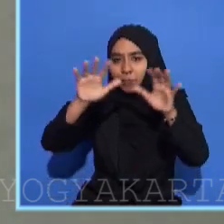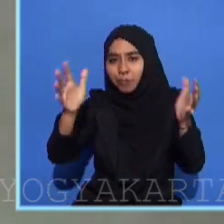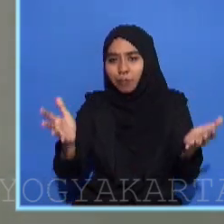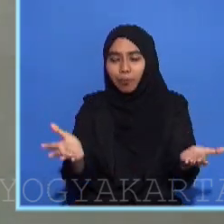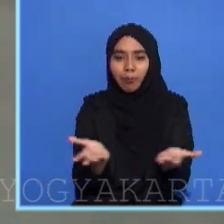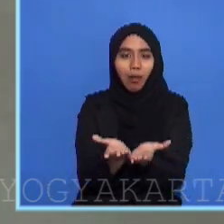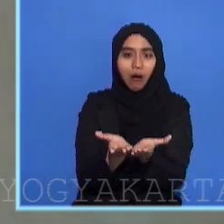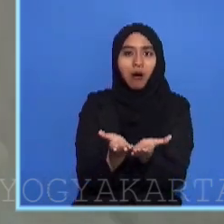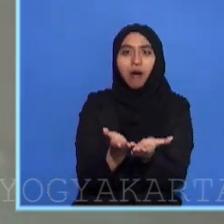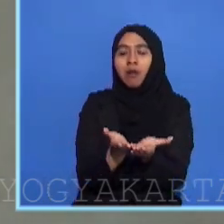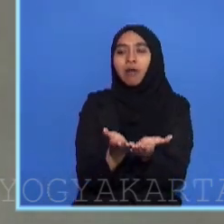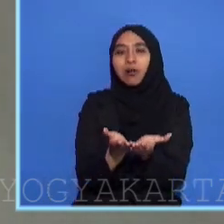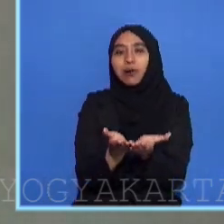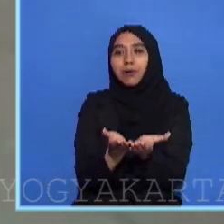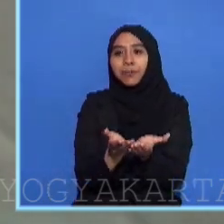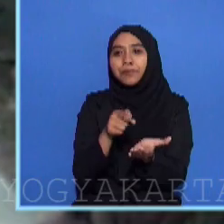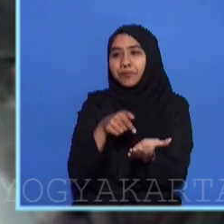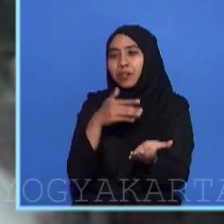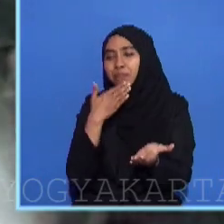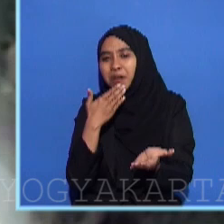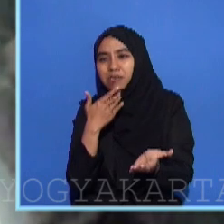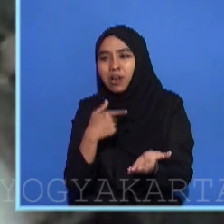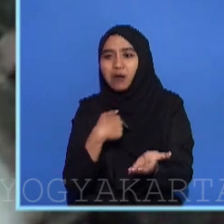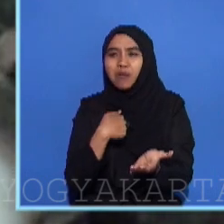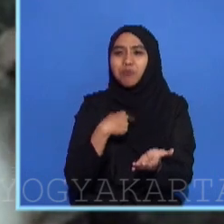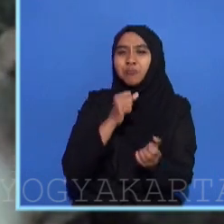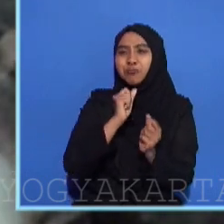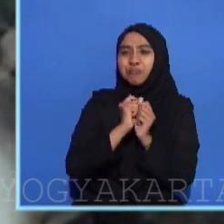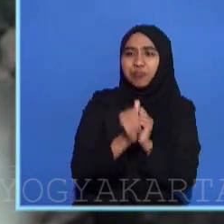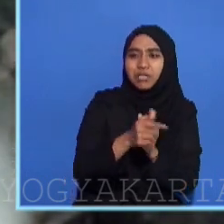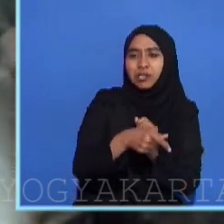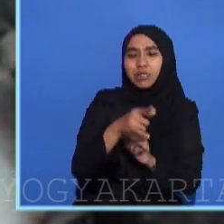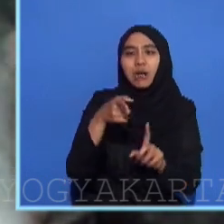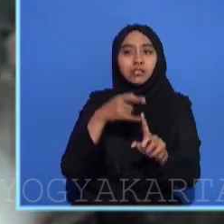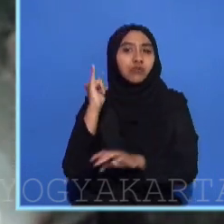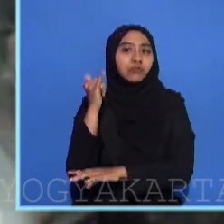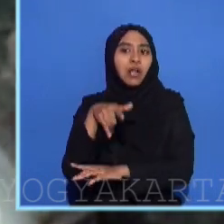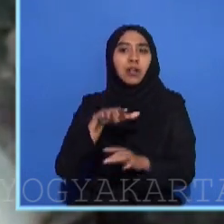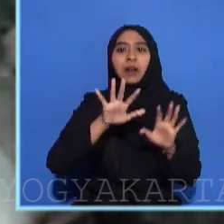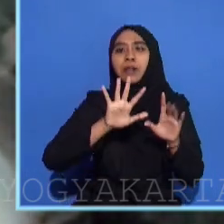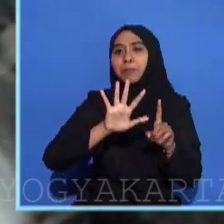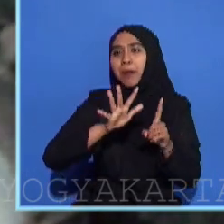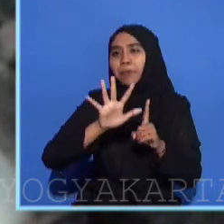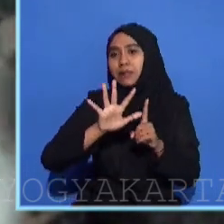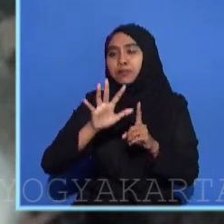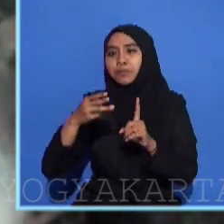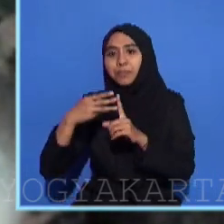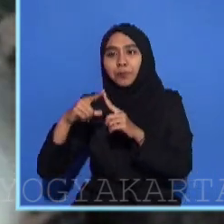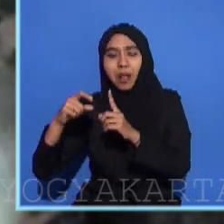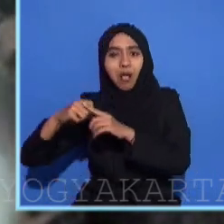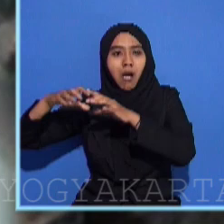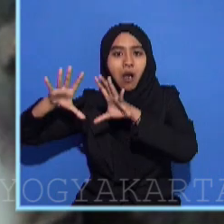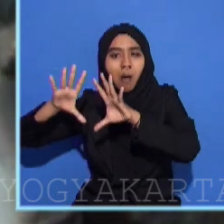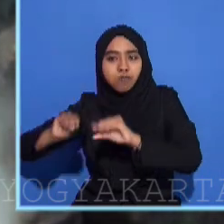ya tesih kula di pasaran teng Yojo kabeh bedone 15 bak men saged telas. Nek sakniki kan bocok ana corona